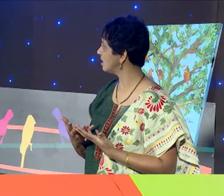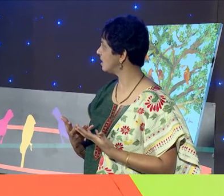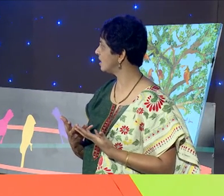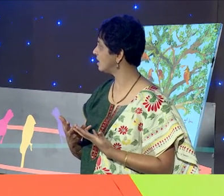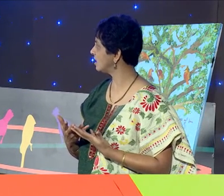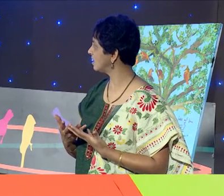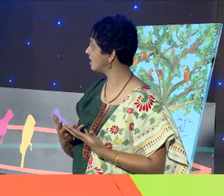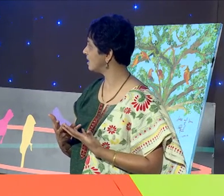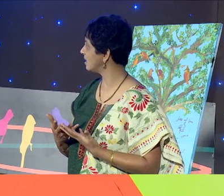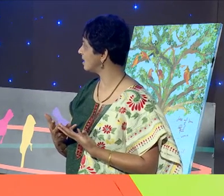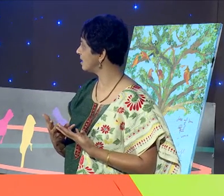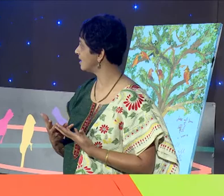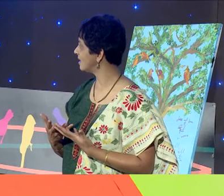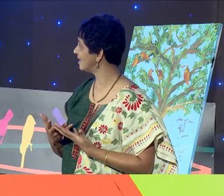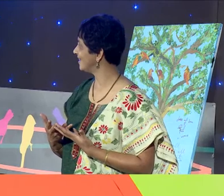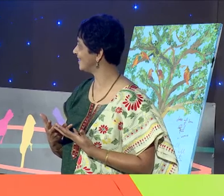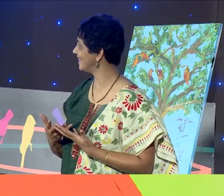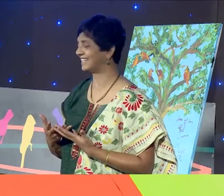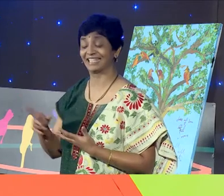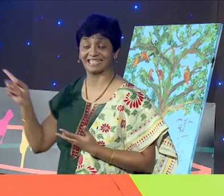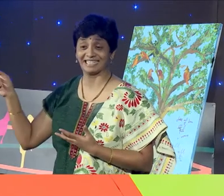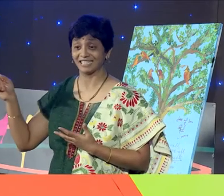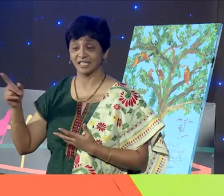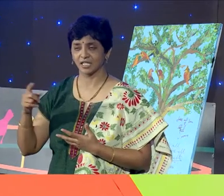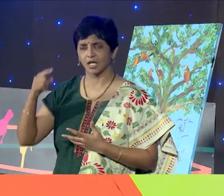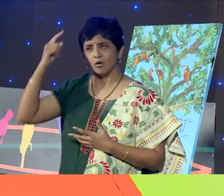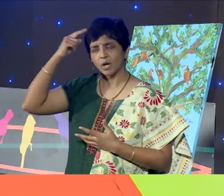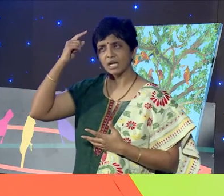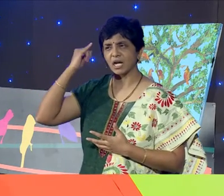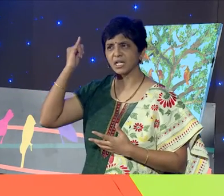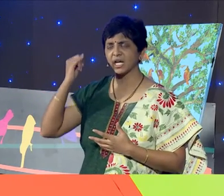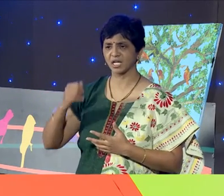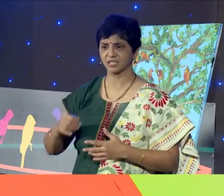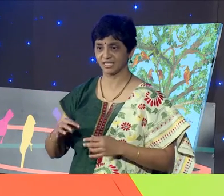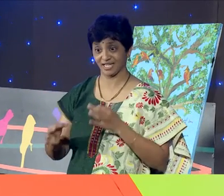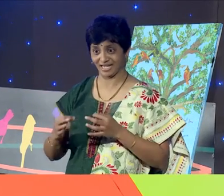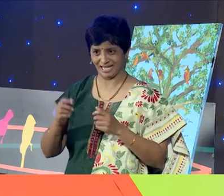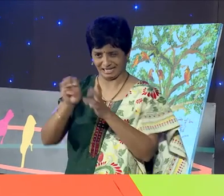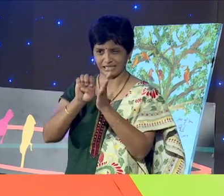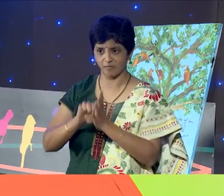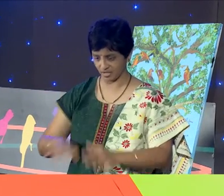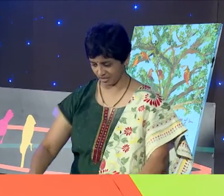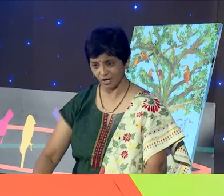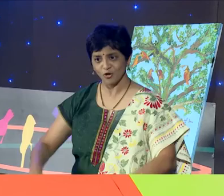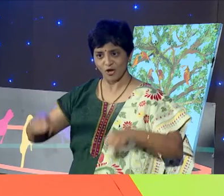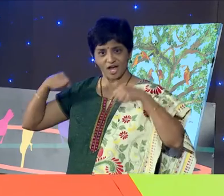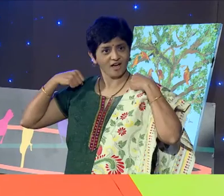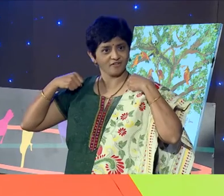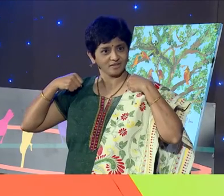चद्दर है उतने पैर पसारना सीखो। दिमाग बिल्कुल कह रहा था और करो समाज सेवा, इन लोगों को पालोगे